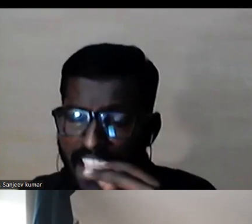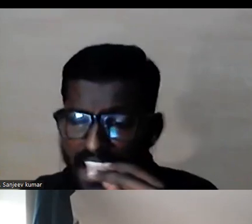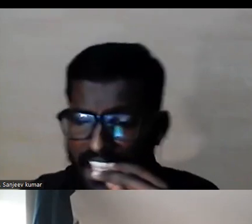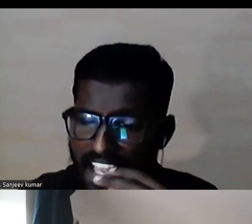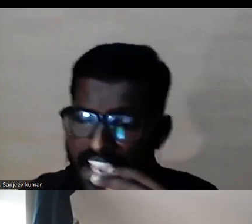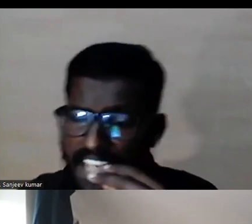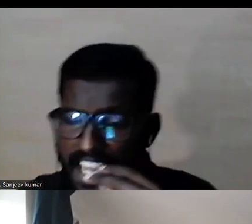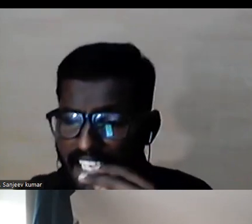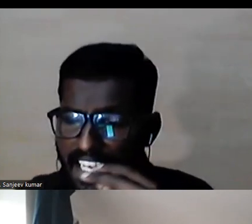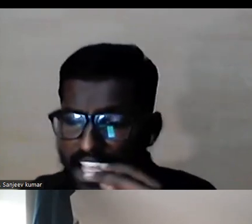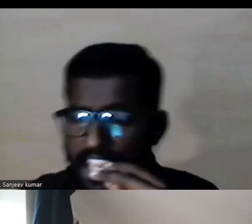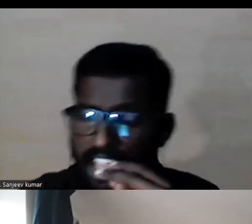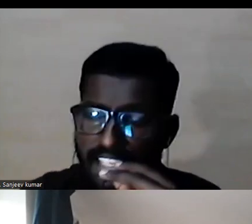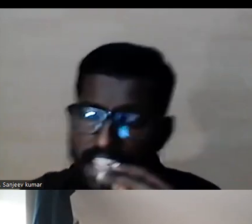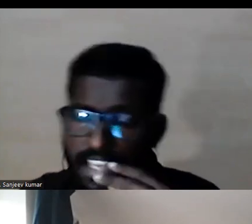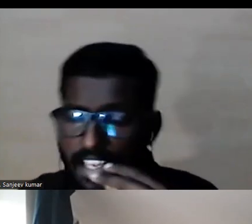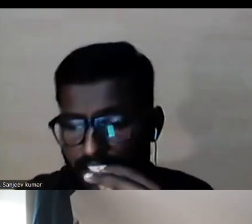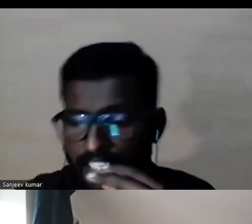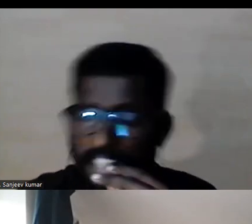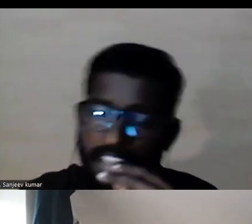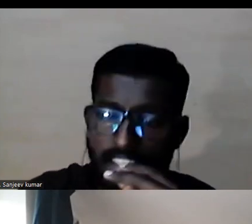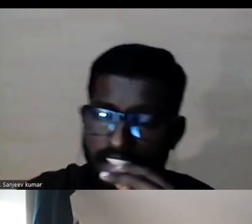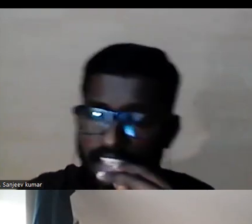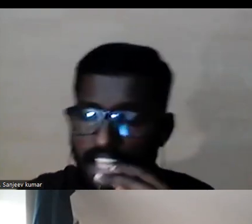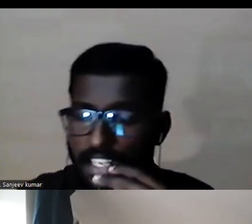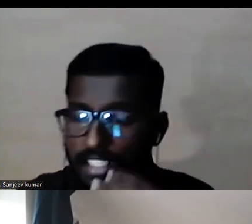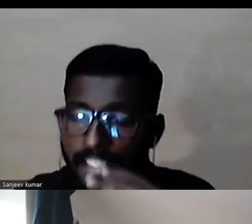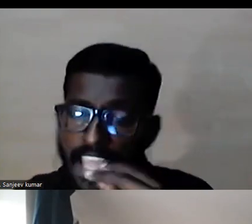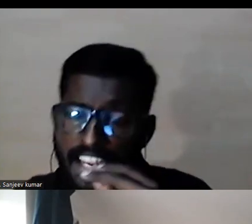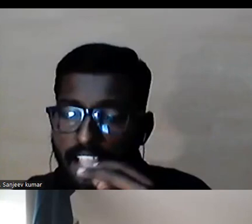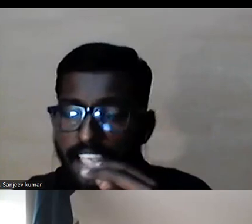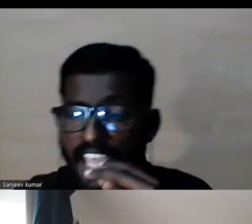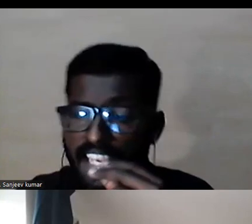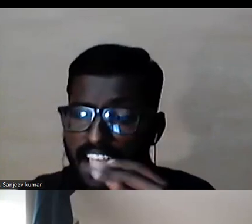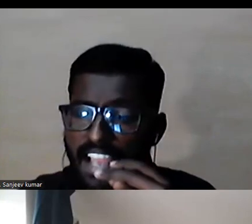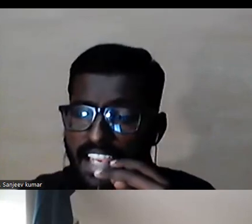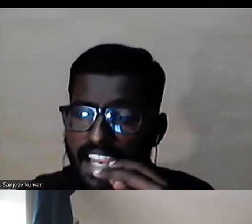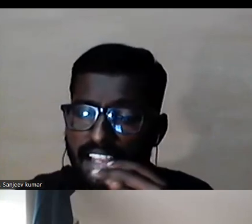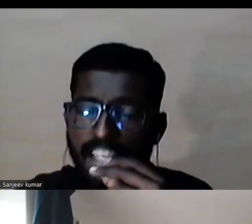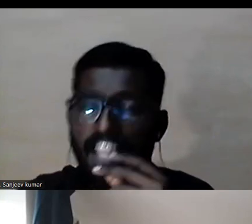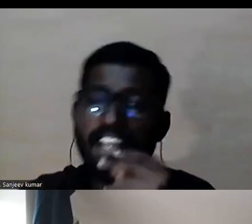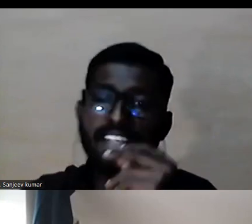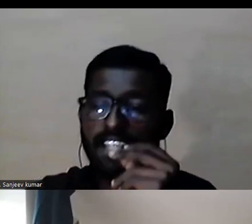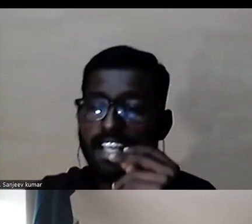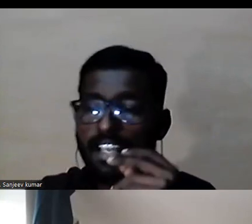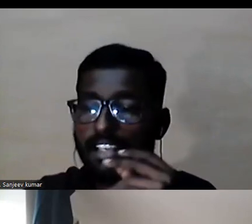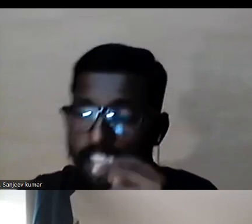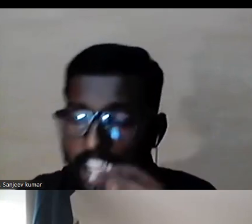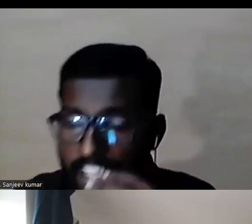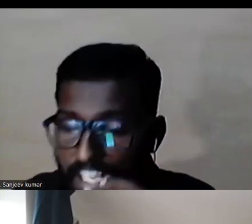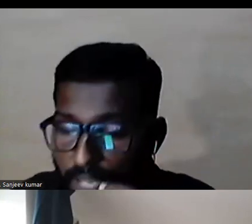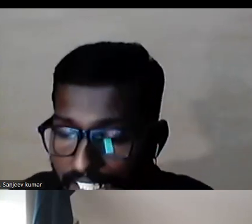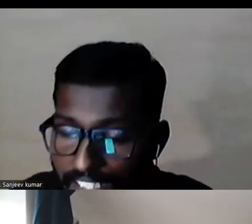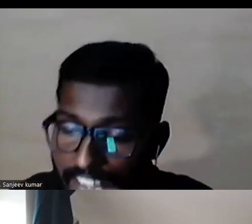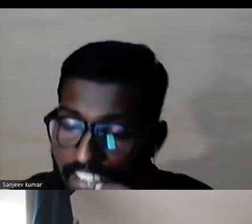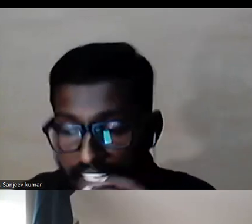ஏனா ஏயனா ஏழைக்கெல்லாம் அண்ணனா அண்ணனா அண்ணனா ஏனா ஏயனா ஏழைக்கெல்லாம் அண்ணனா